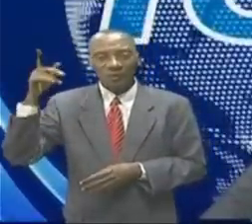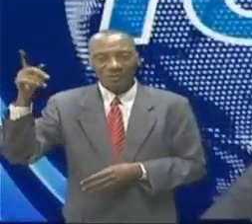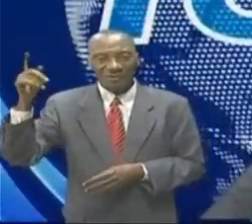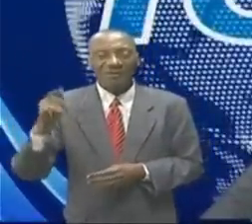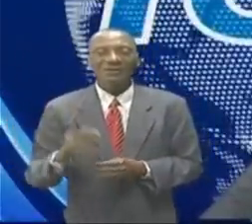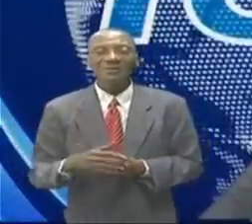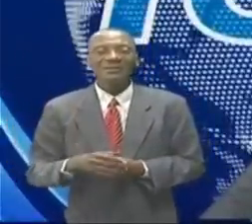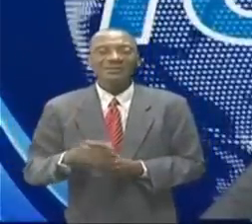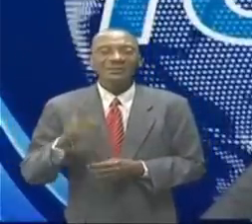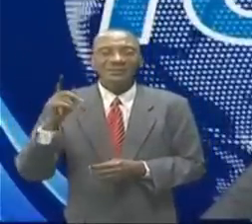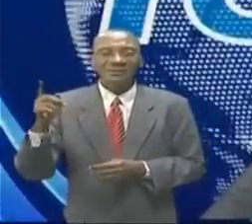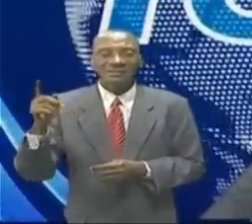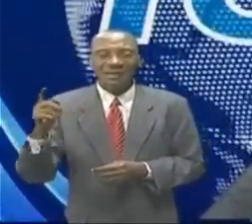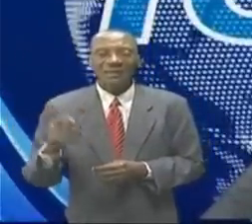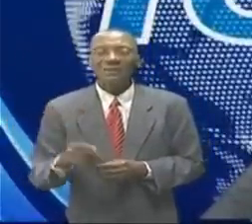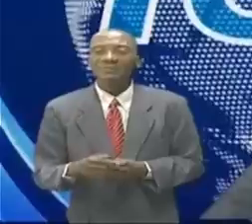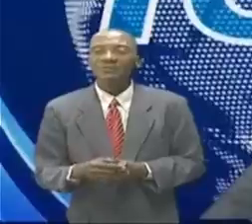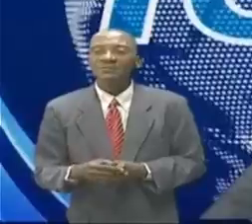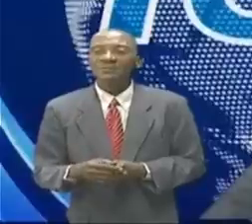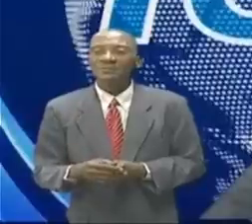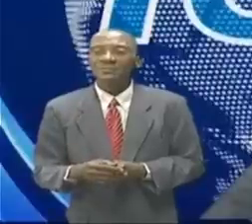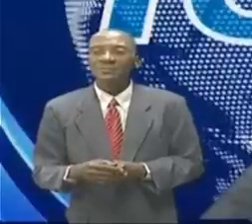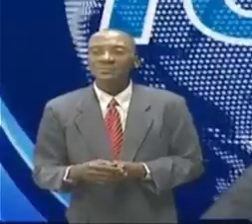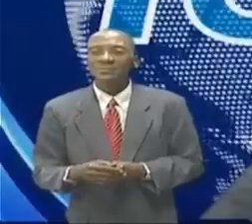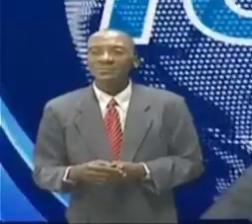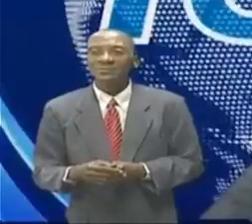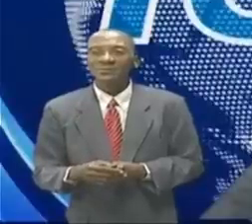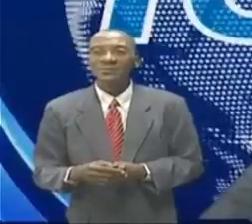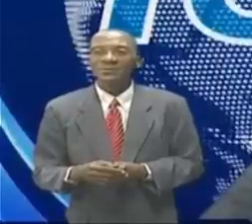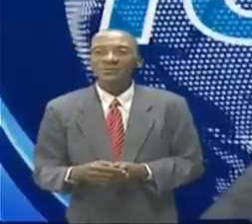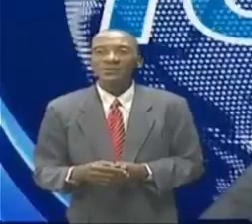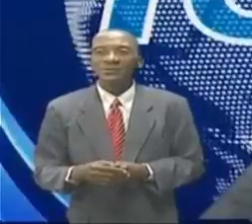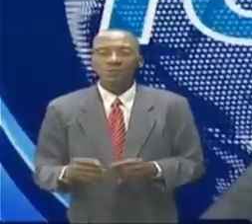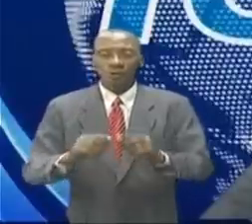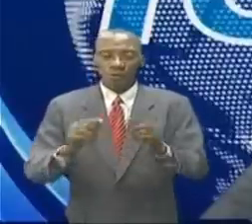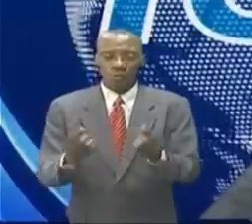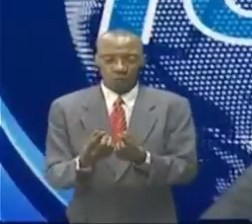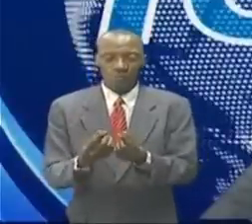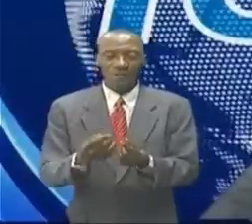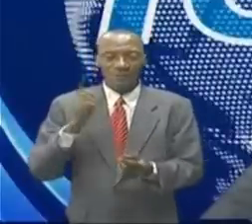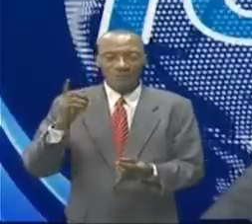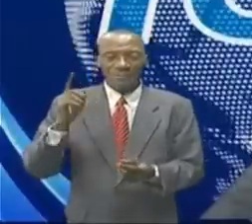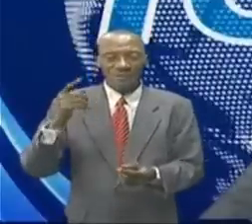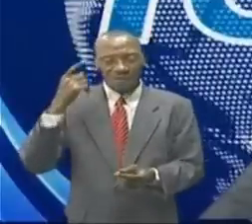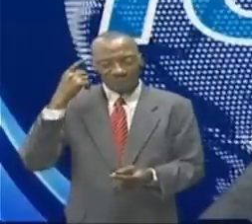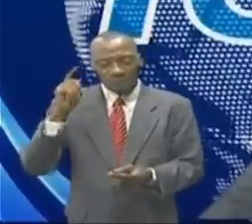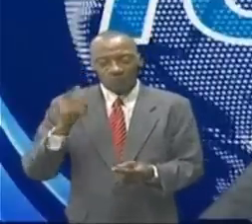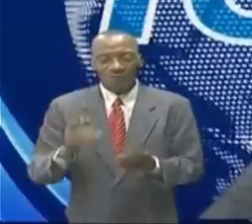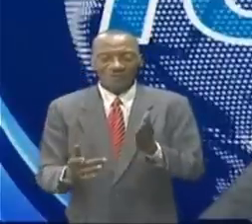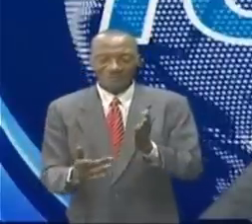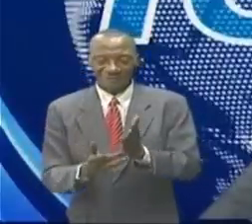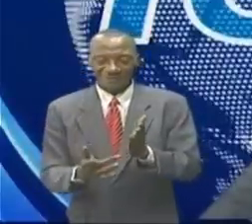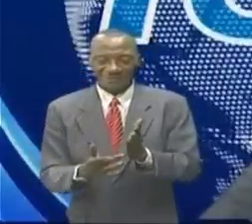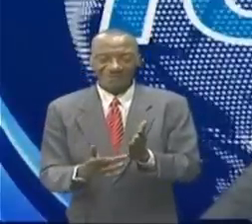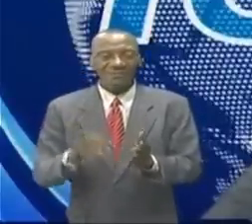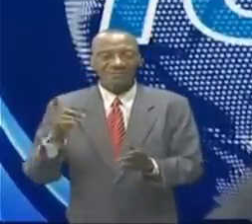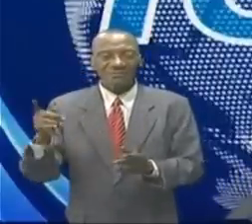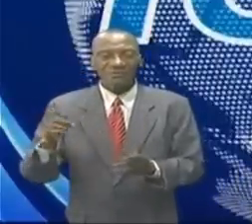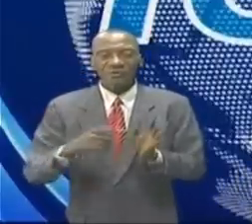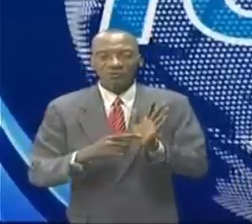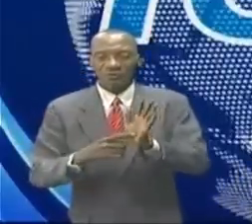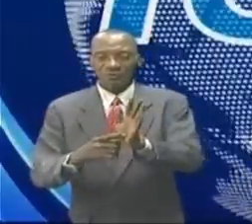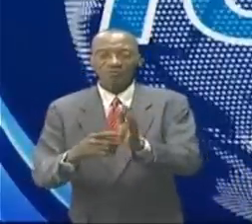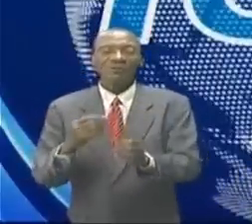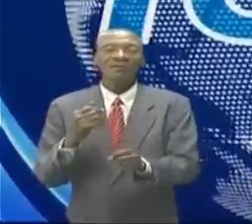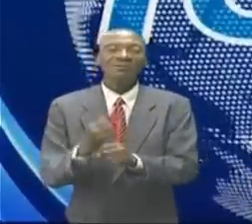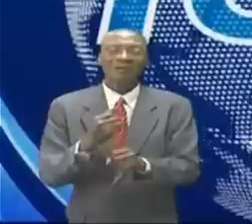de santé. Dans cette province, les étudiants de la première promotion en technique d'esthétique et réanimation ont présenté leurs travaux de fin de